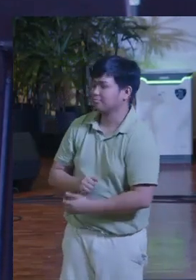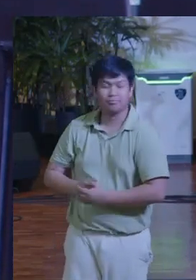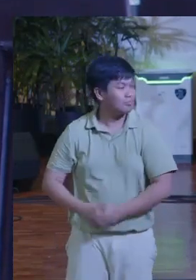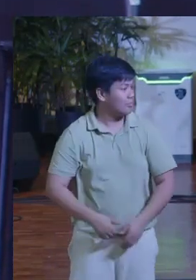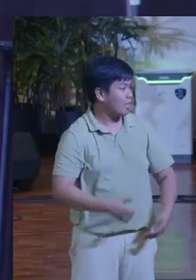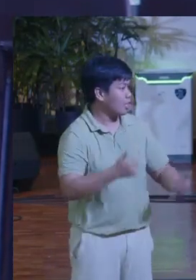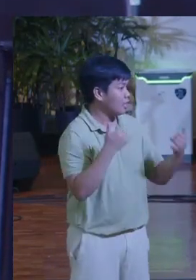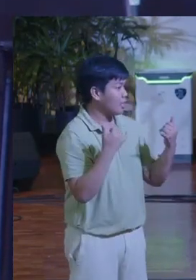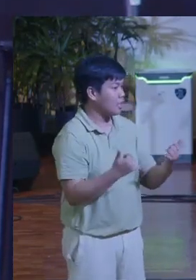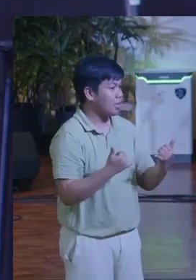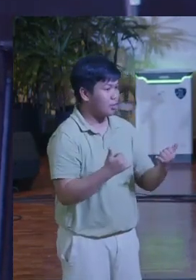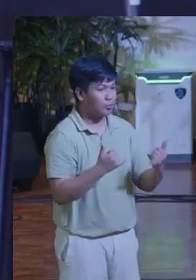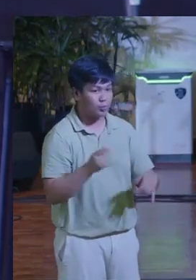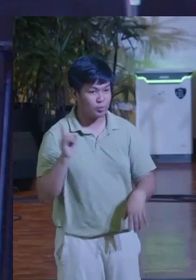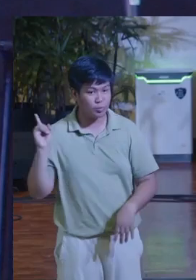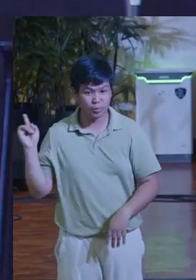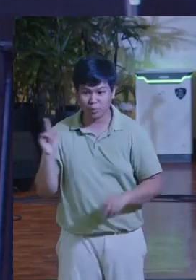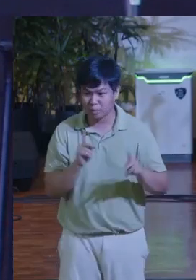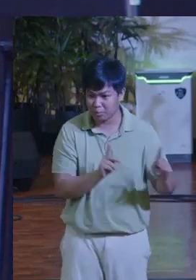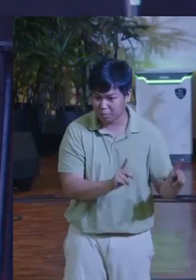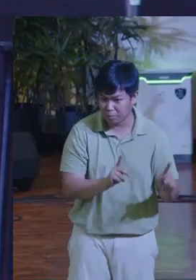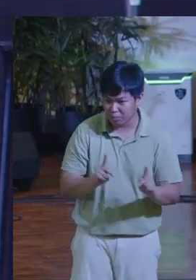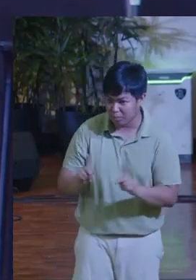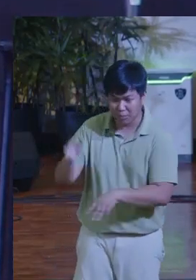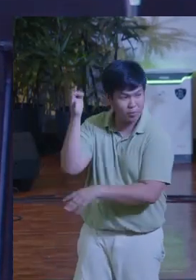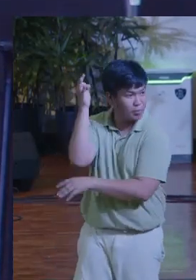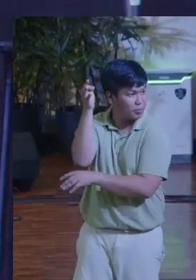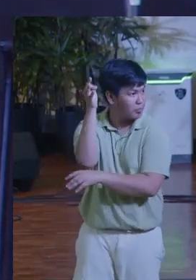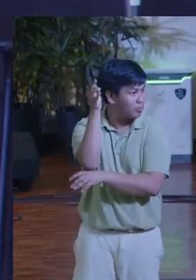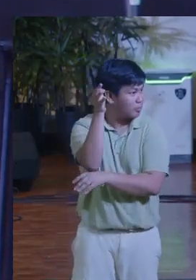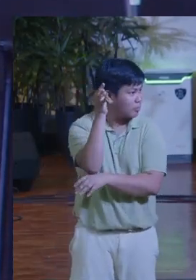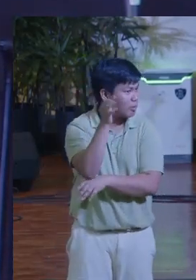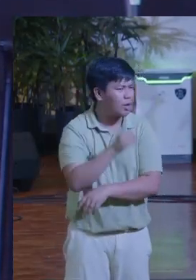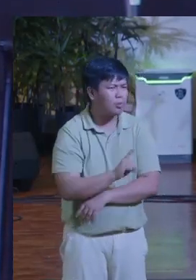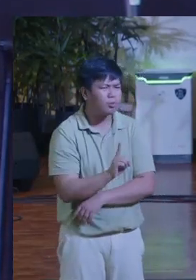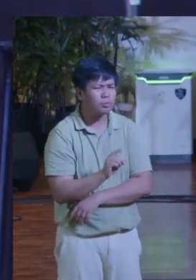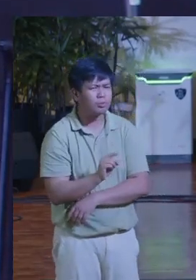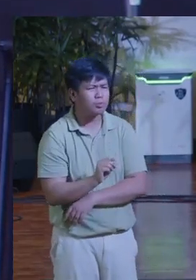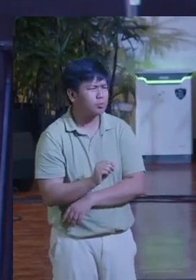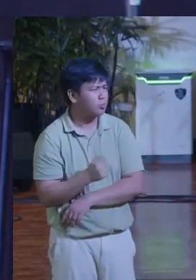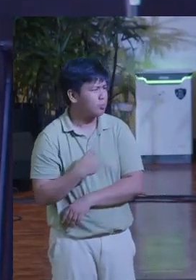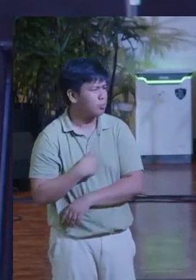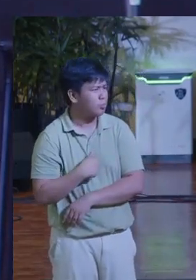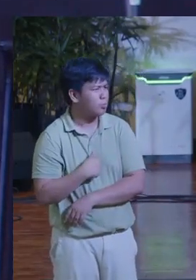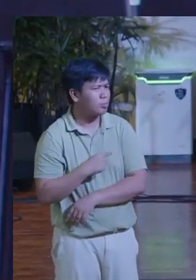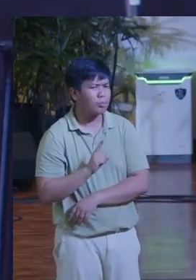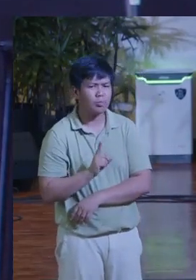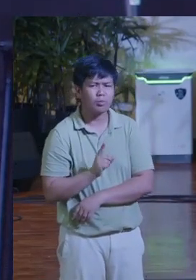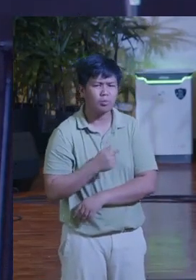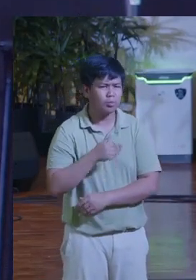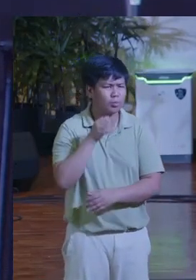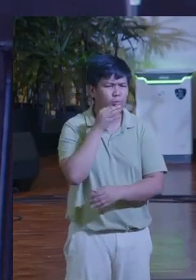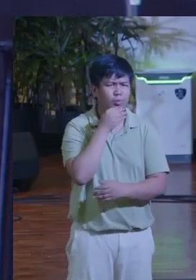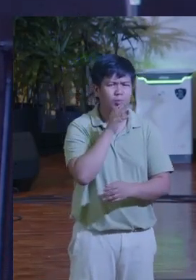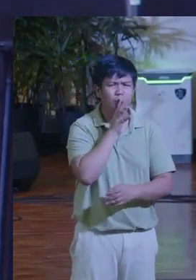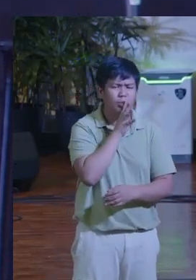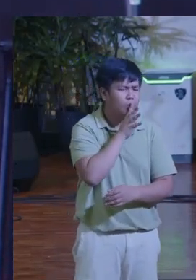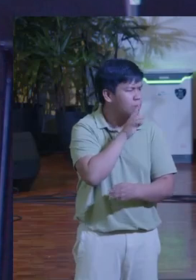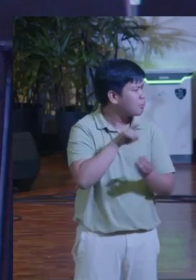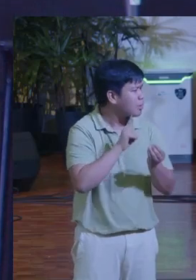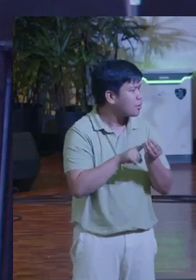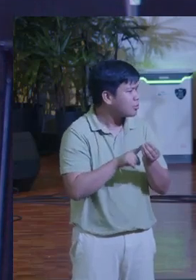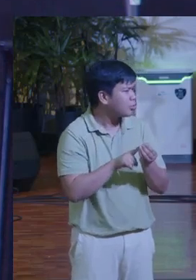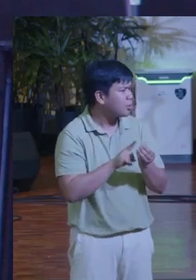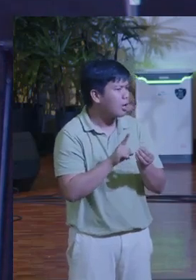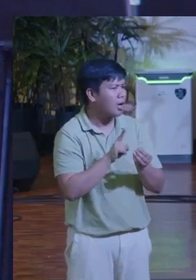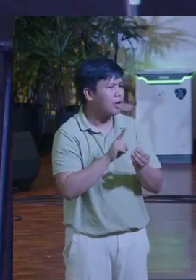Nung aking pong iniisip ang ating mensahe sa hapong ito at ang parangal